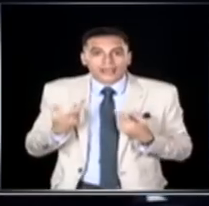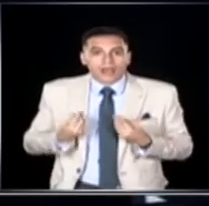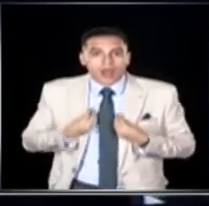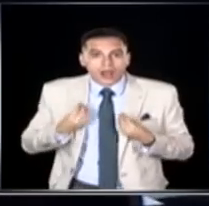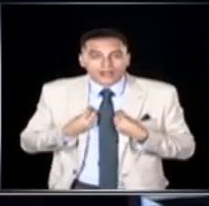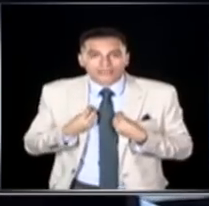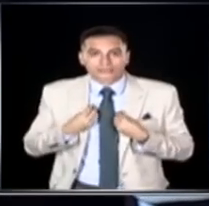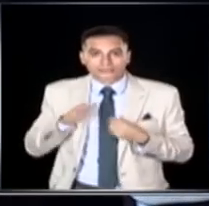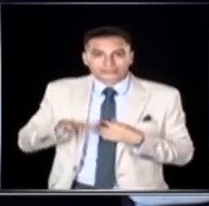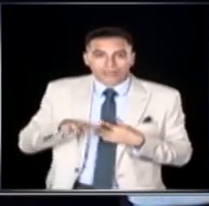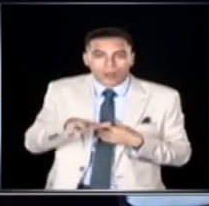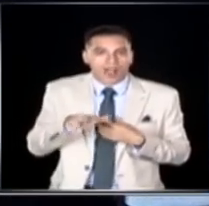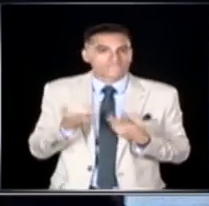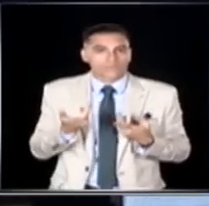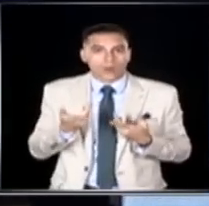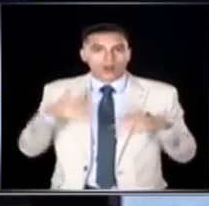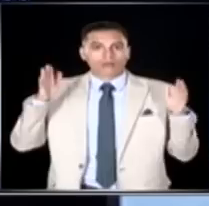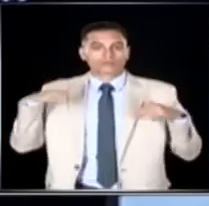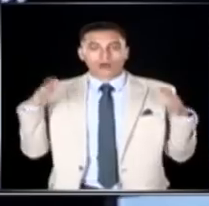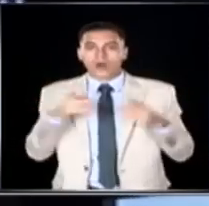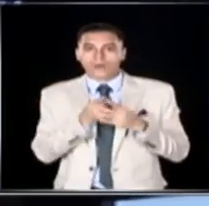سبع ثواني.